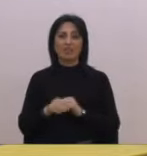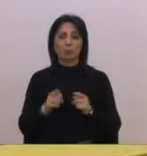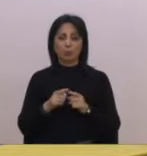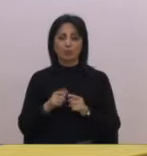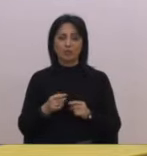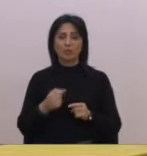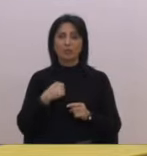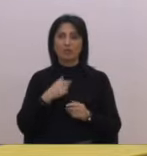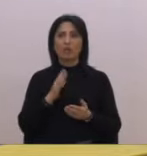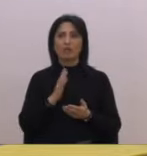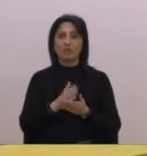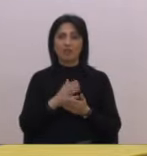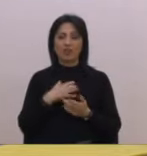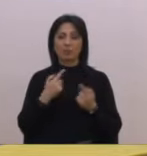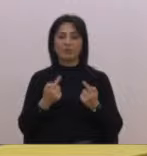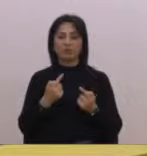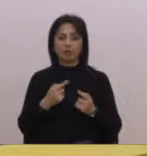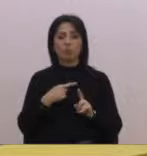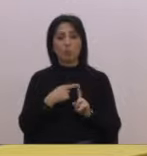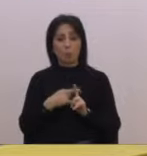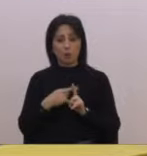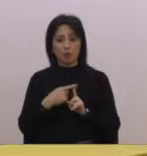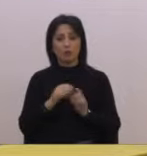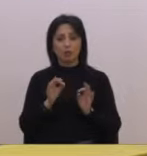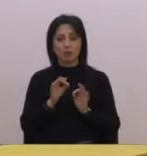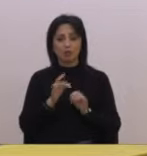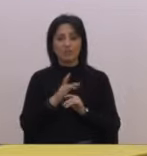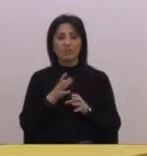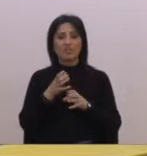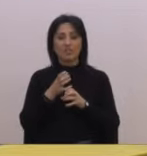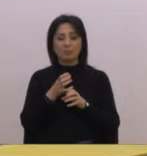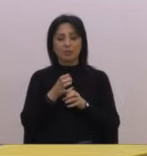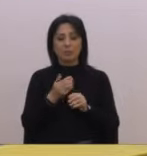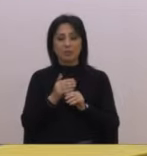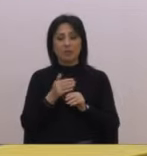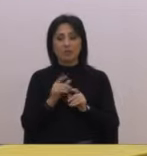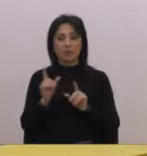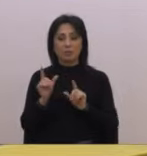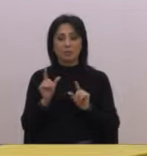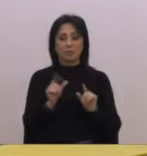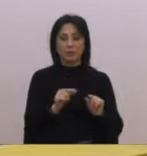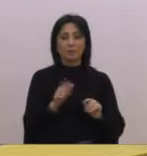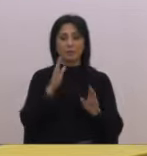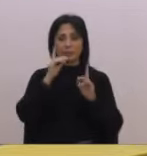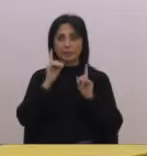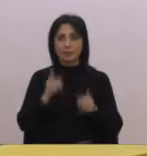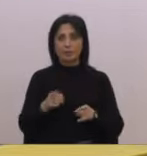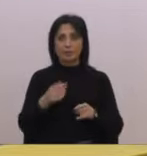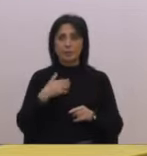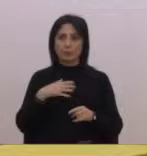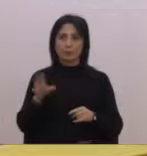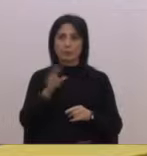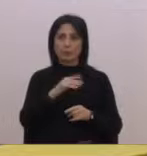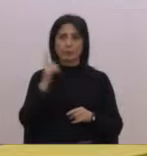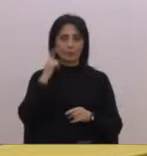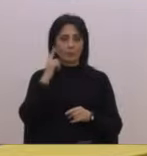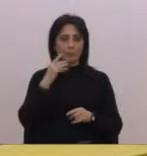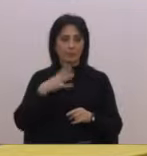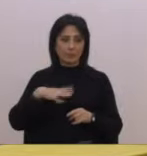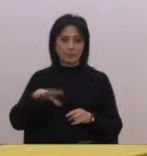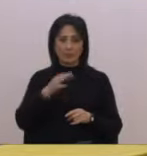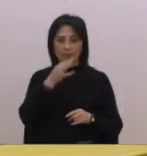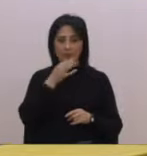თუმცა ჩვენ გვაქვს მნიშვნელოვანი პოზიტიური დინამიკა სიღარიბის შემცირების კუთხით და ბუნებრივია ჩვენ ყველას გვესმის, რომ ჩვენს